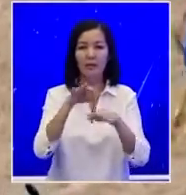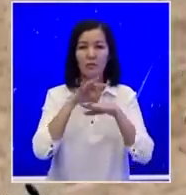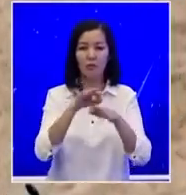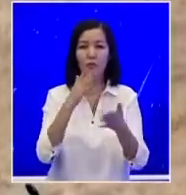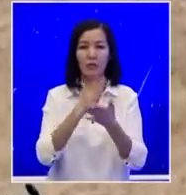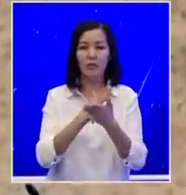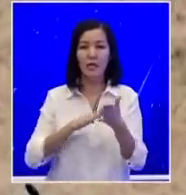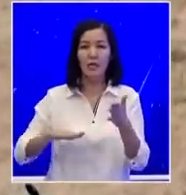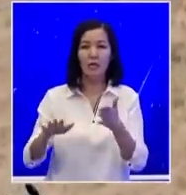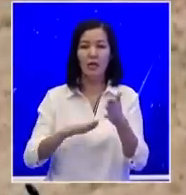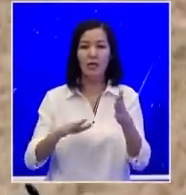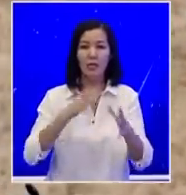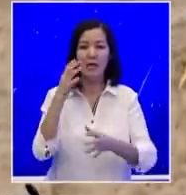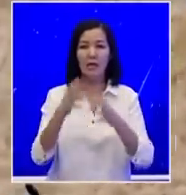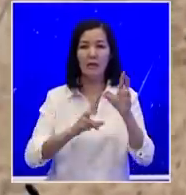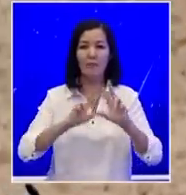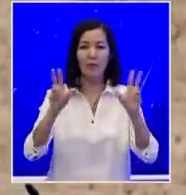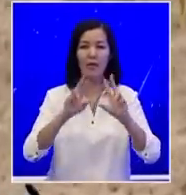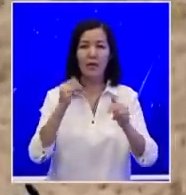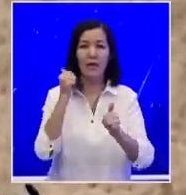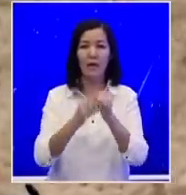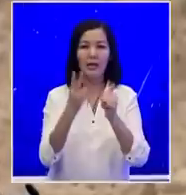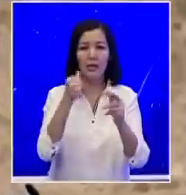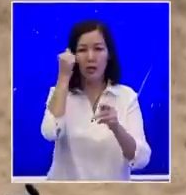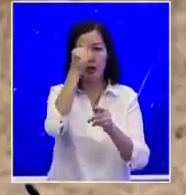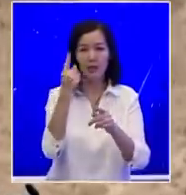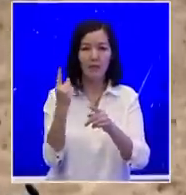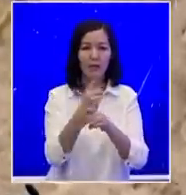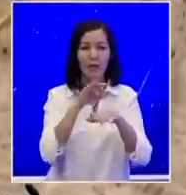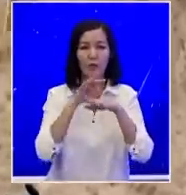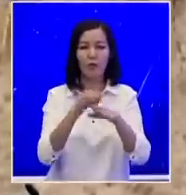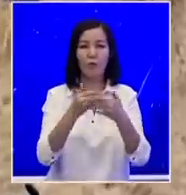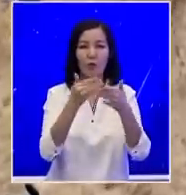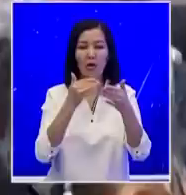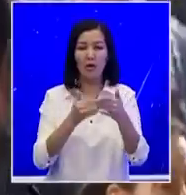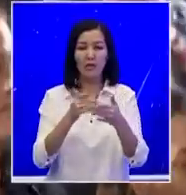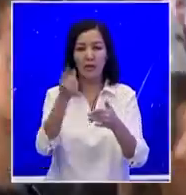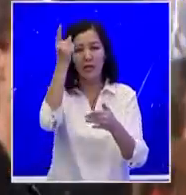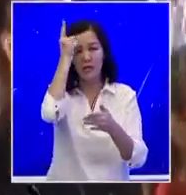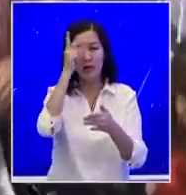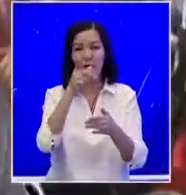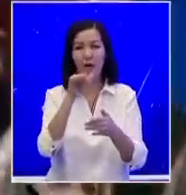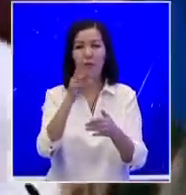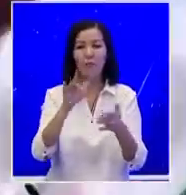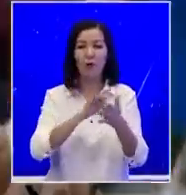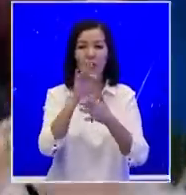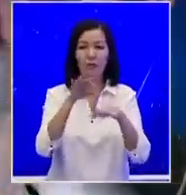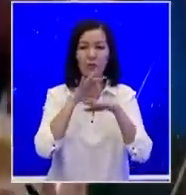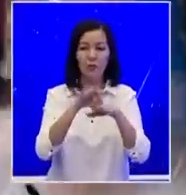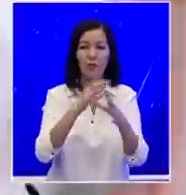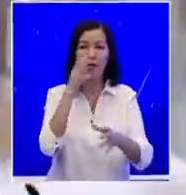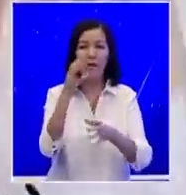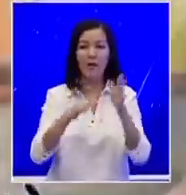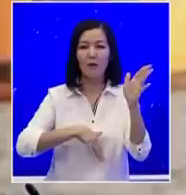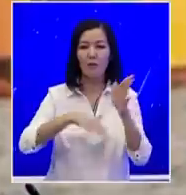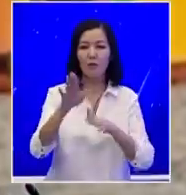Жағажай волейболынан әлем біріншілігі әр 2 жыл сайын өтеді. Осыған дейінгі біріншілік Германияның Гамбург қаласында ұйымдастырылған. Әлем